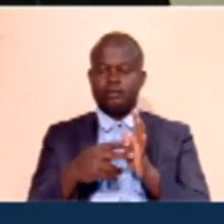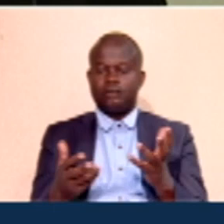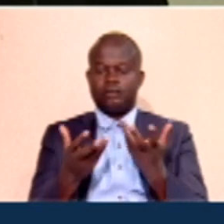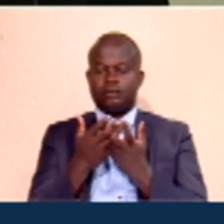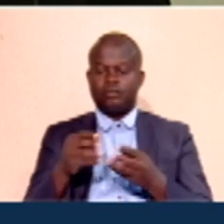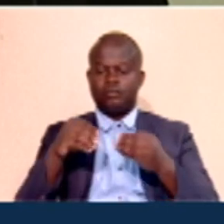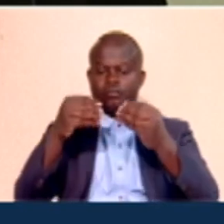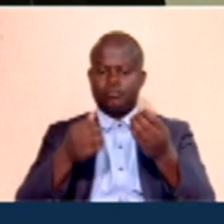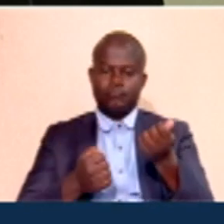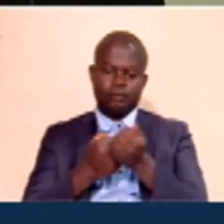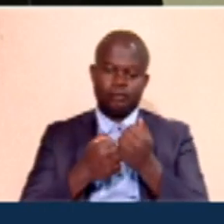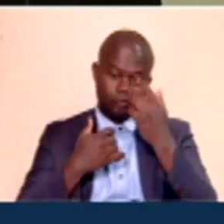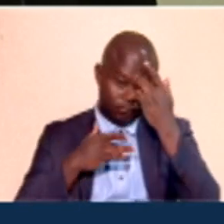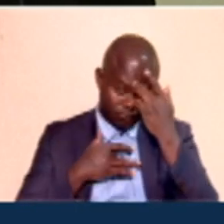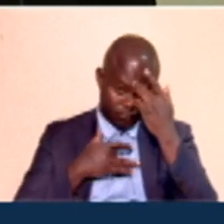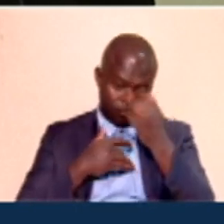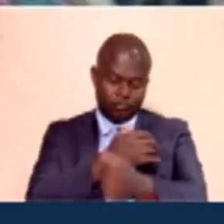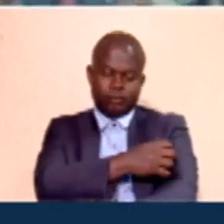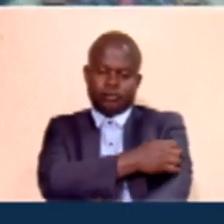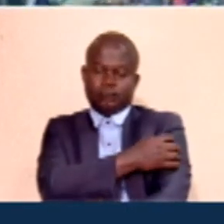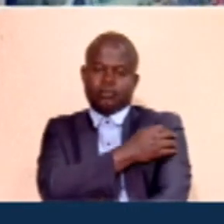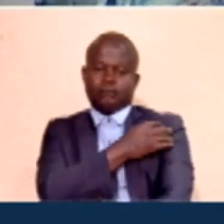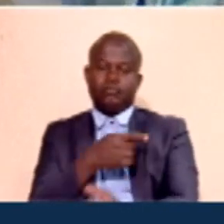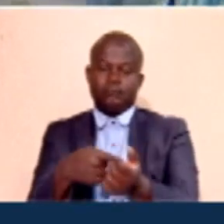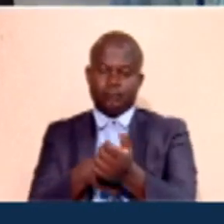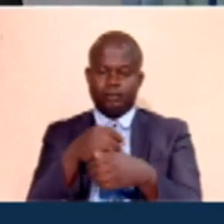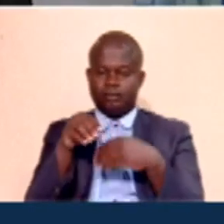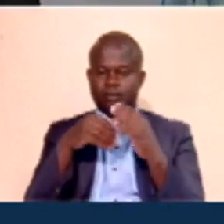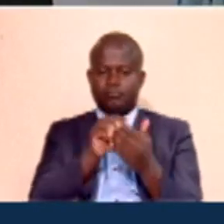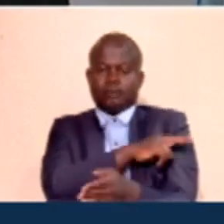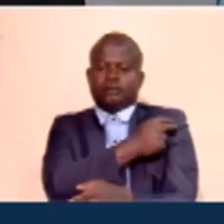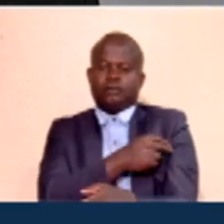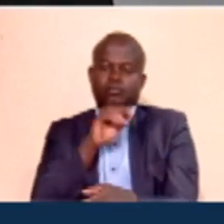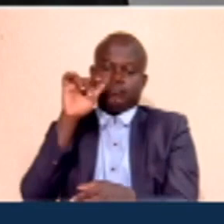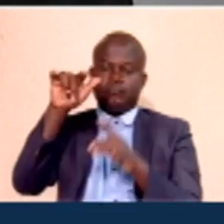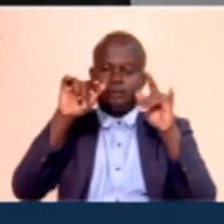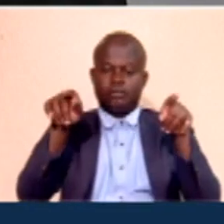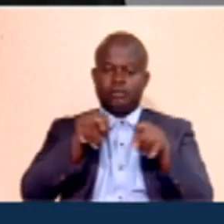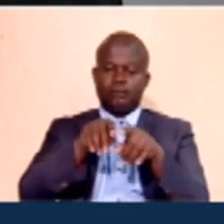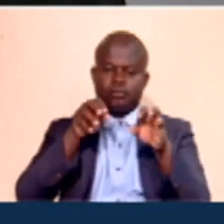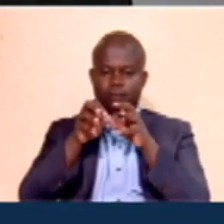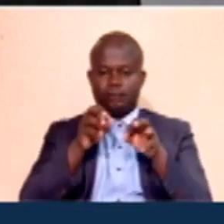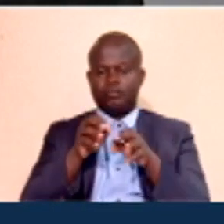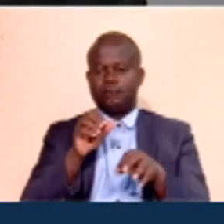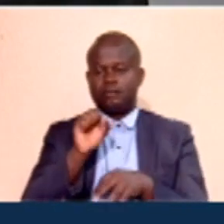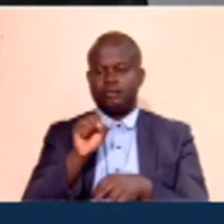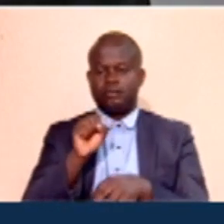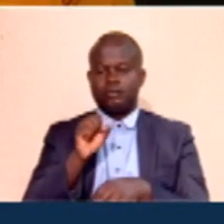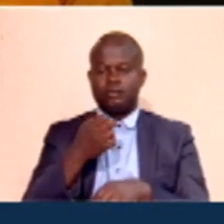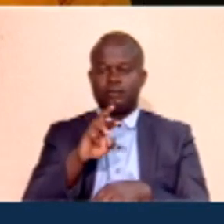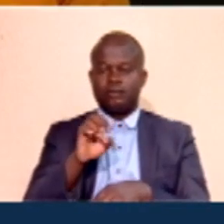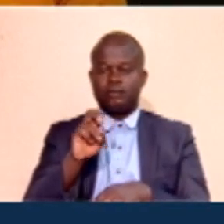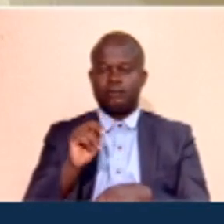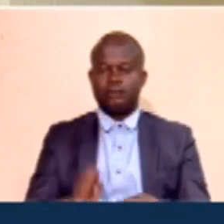no guha ubufasha abarwayi ba kanseri bivuriza mu bitaro bya Kanombe nk'uko bigarukaho na Sœur Hélène